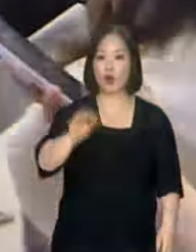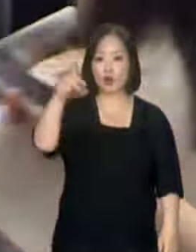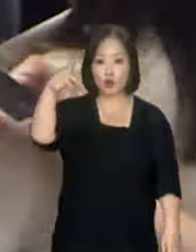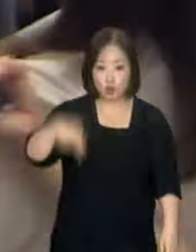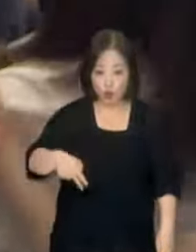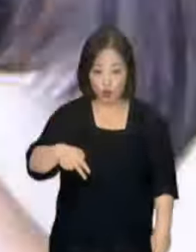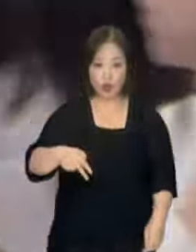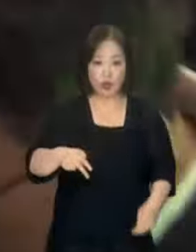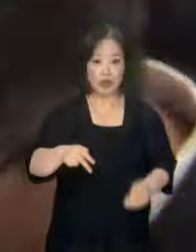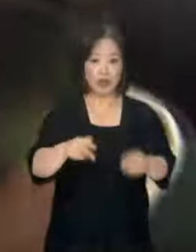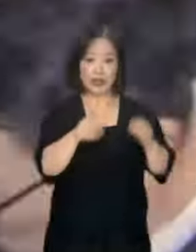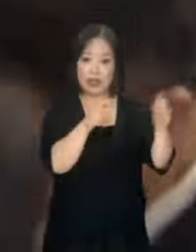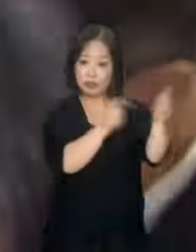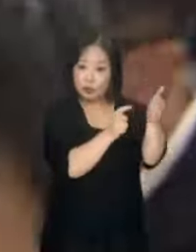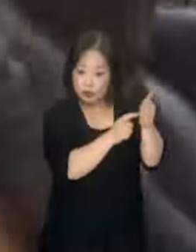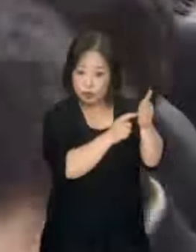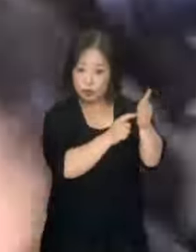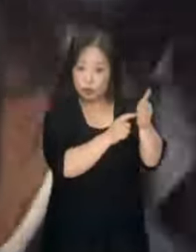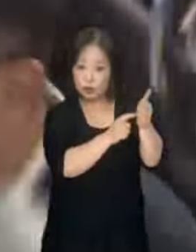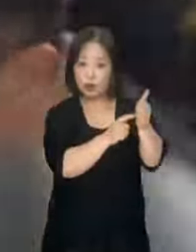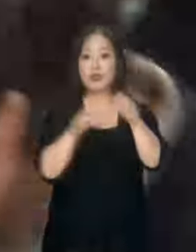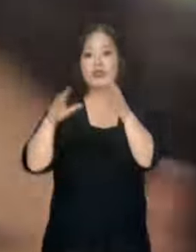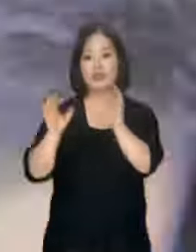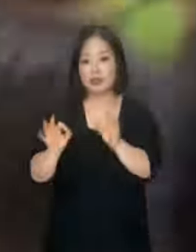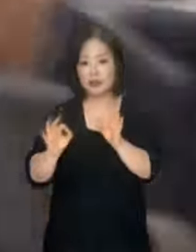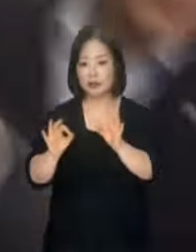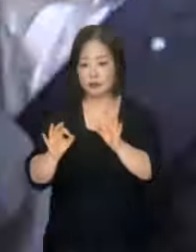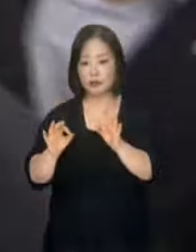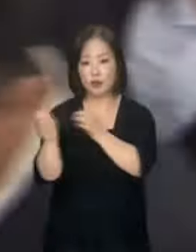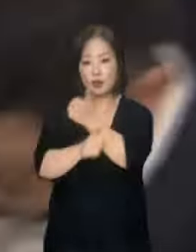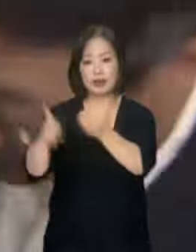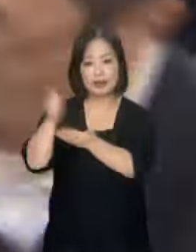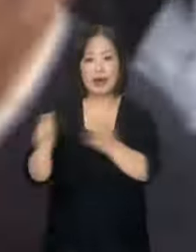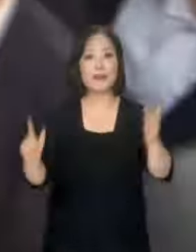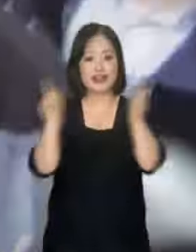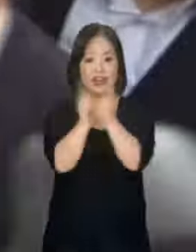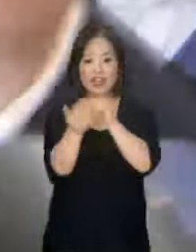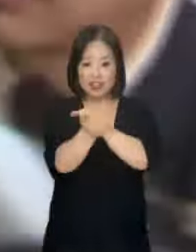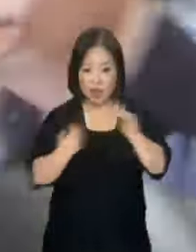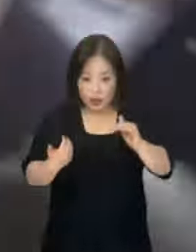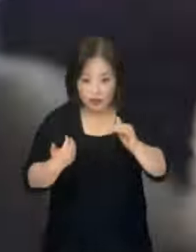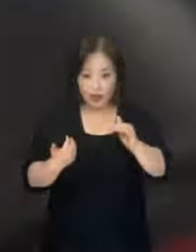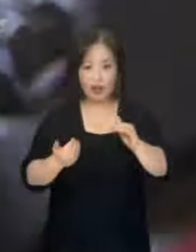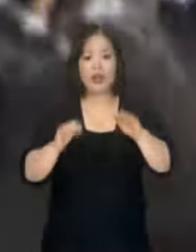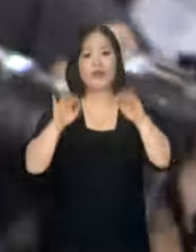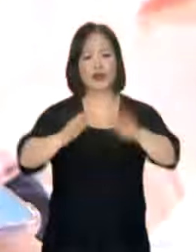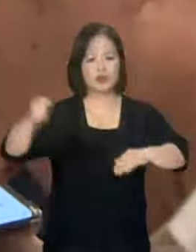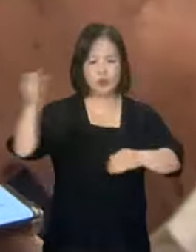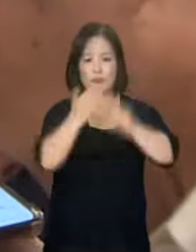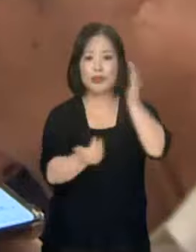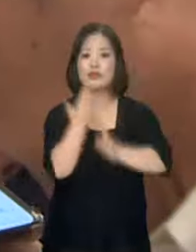이 원장을 만나러 가기 전 이번 사고에 대한 재발 방지를 약속하며 고개를 숙였습니다.